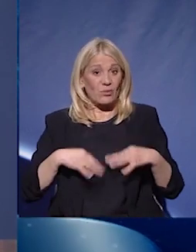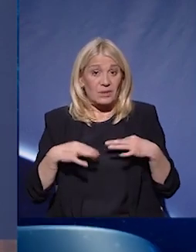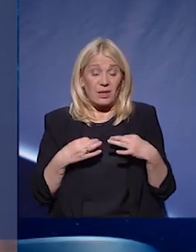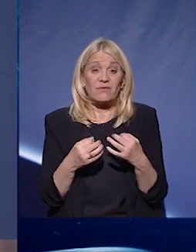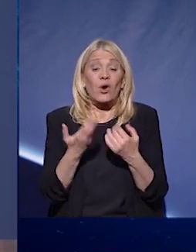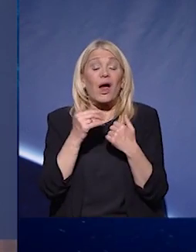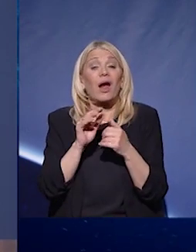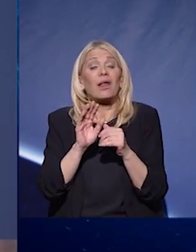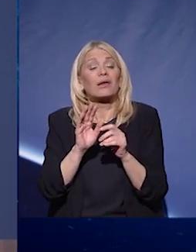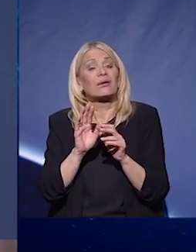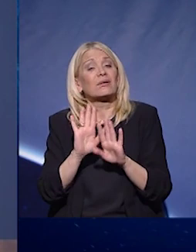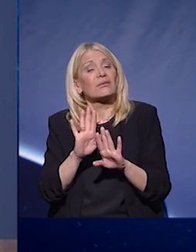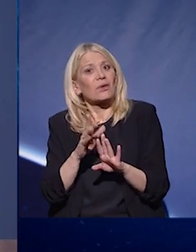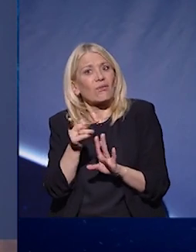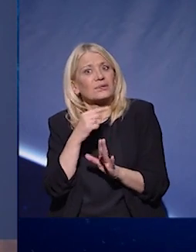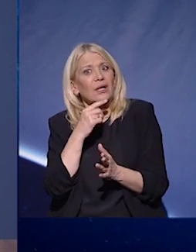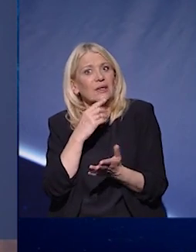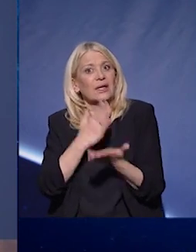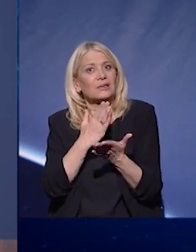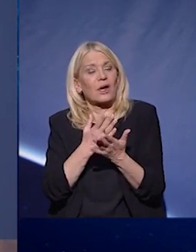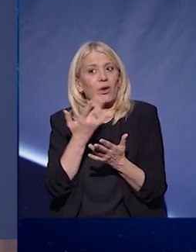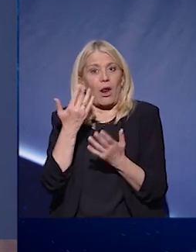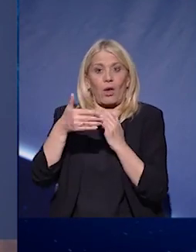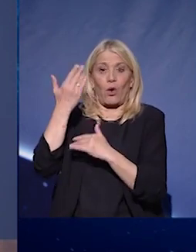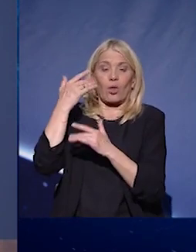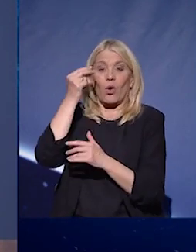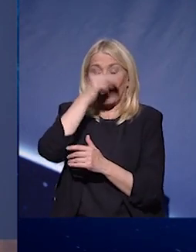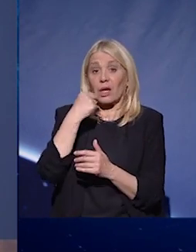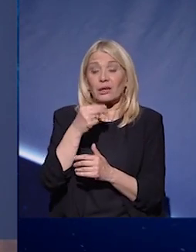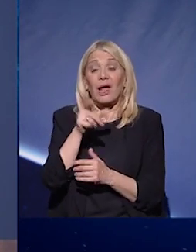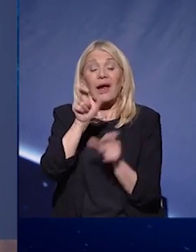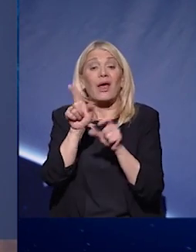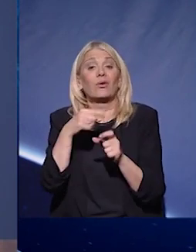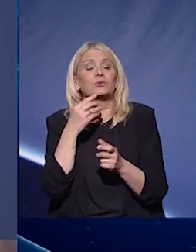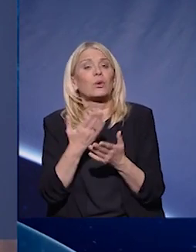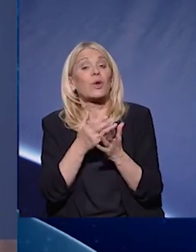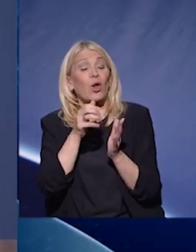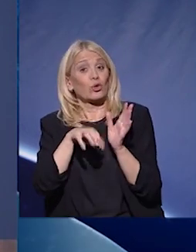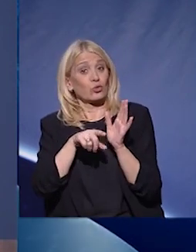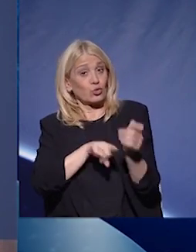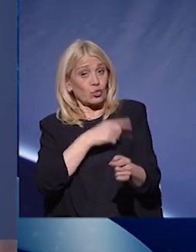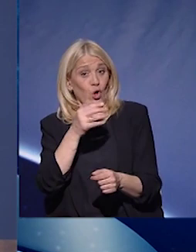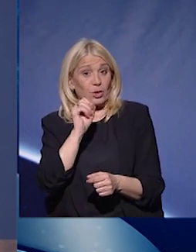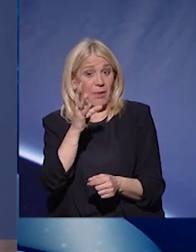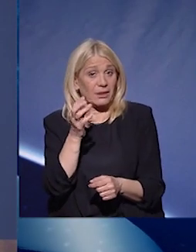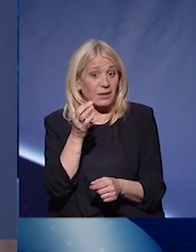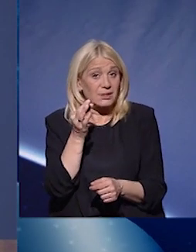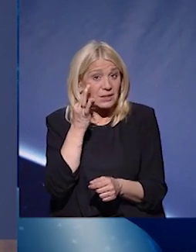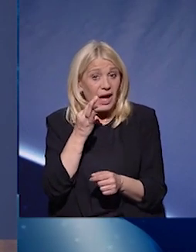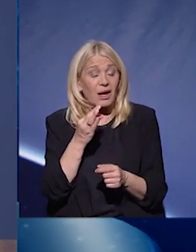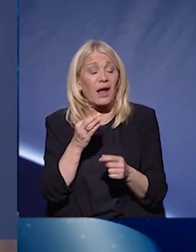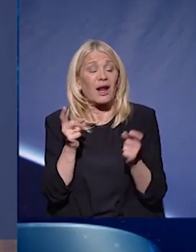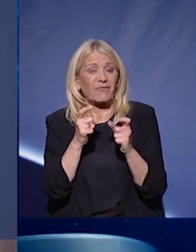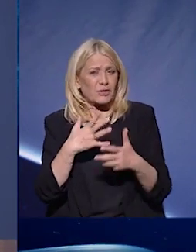oni, njihovo zaražavanje se desilo nedeljama unazad. Neki od njih su duže i od 15 dana na